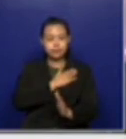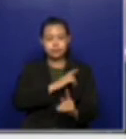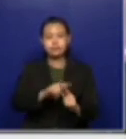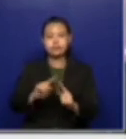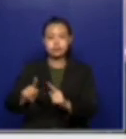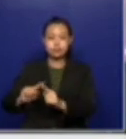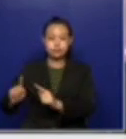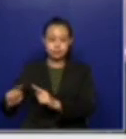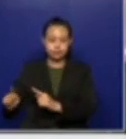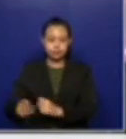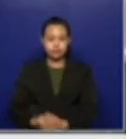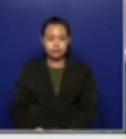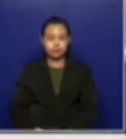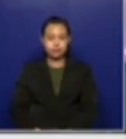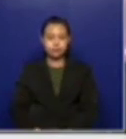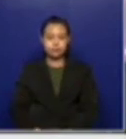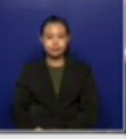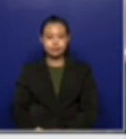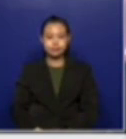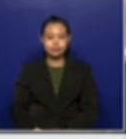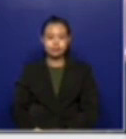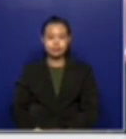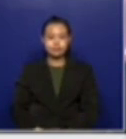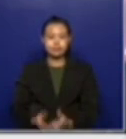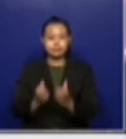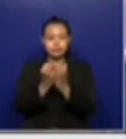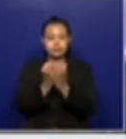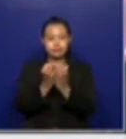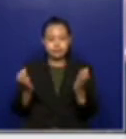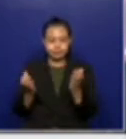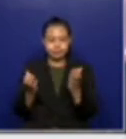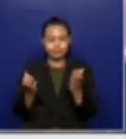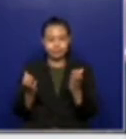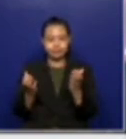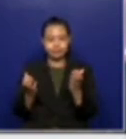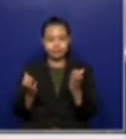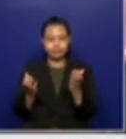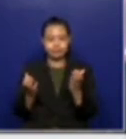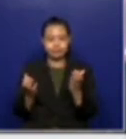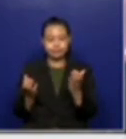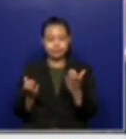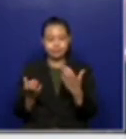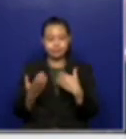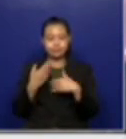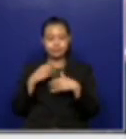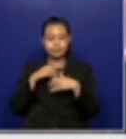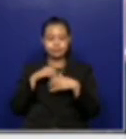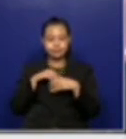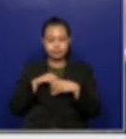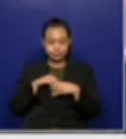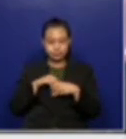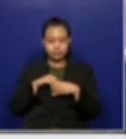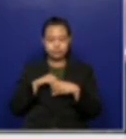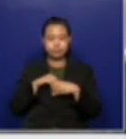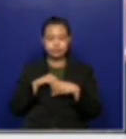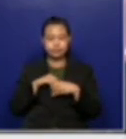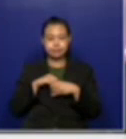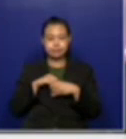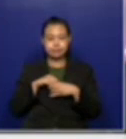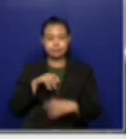ซึ่งเป็นส่วนหนึ่งของพระรัตนตรัยทั้งที่สามนี่พระพุทธศาสน